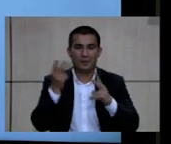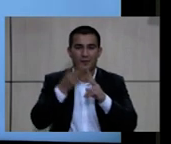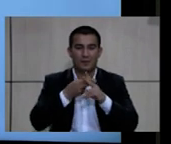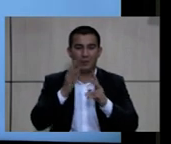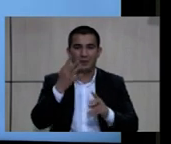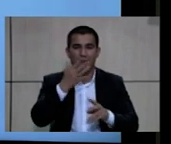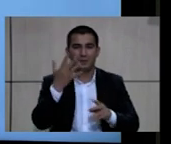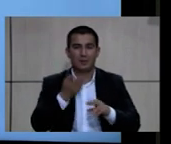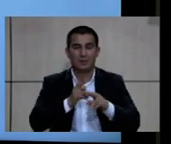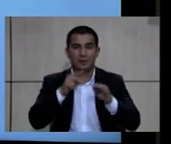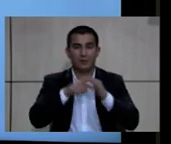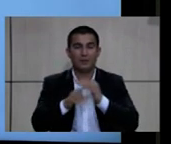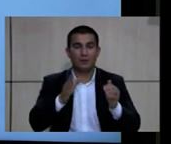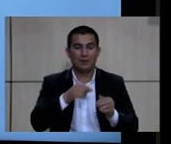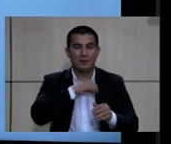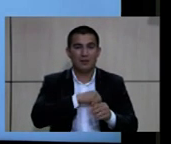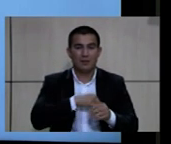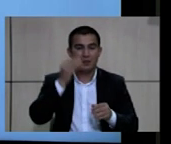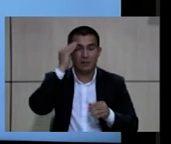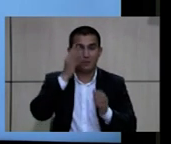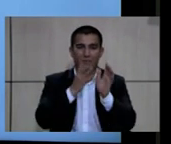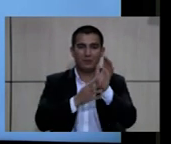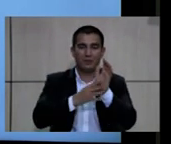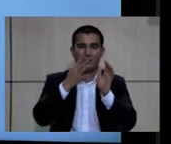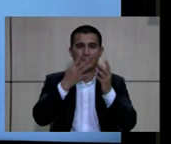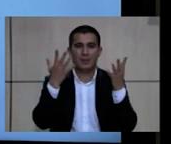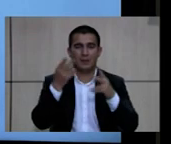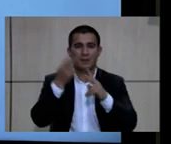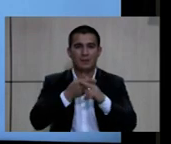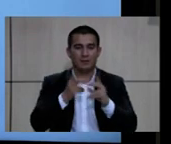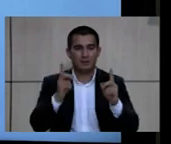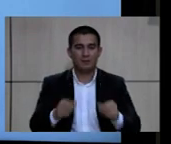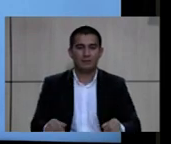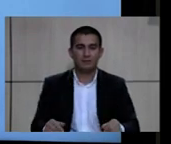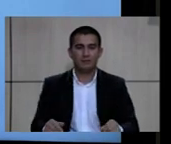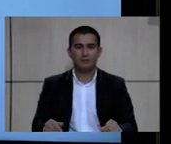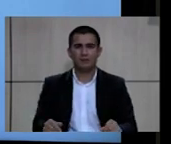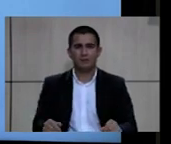chiqadi. Siz bularni daftaringizga albatta qayd qiling.